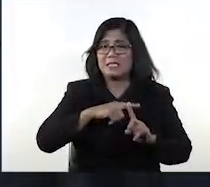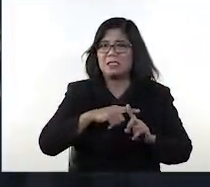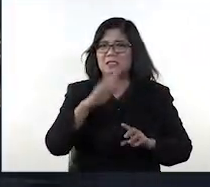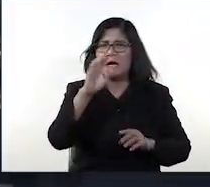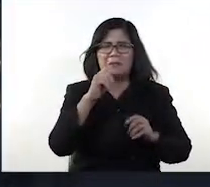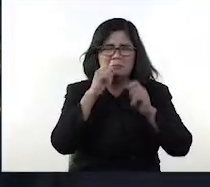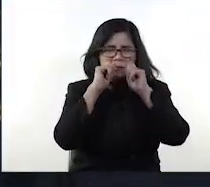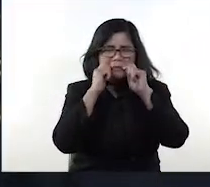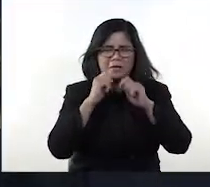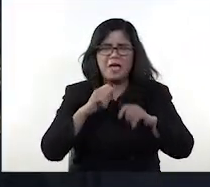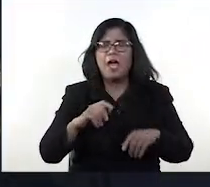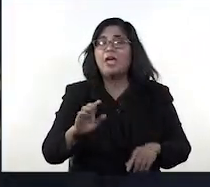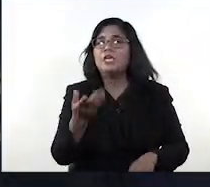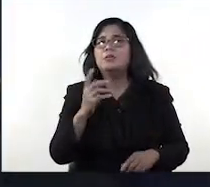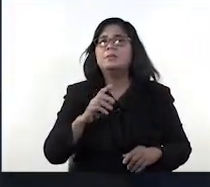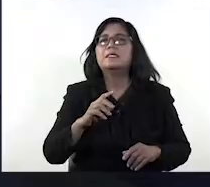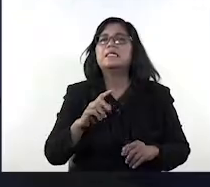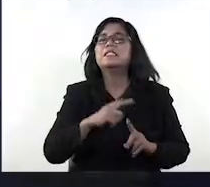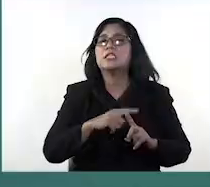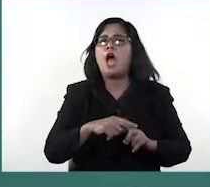hai hidup racing harus tegar